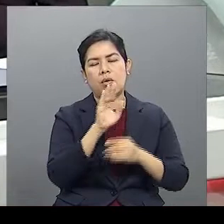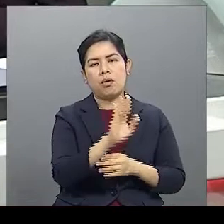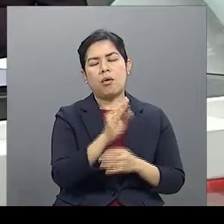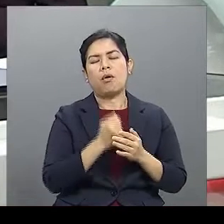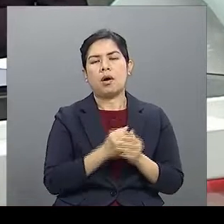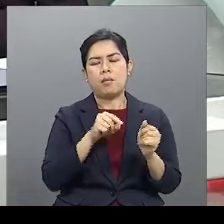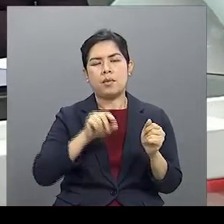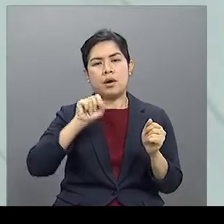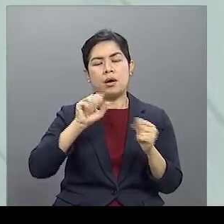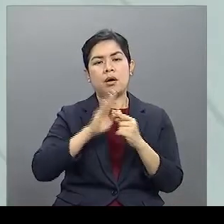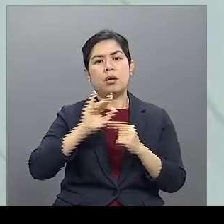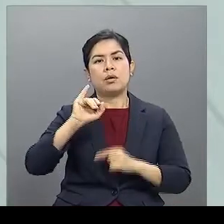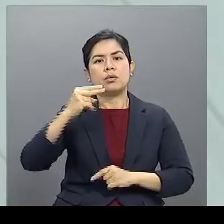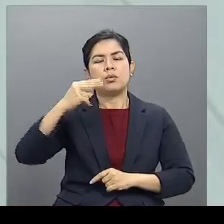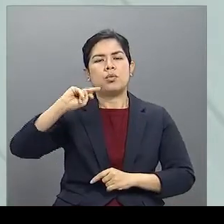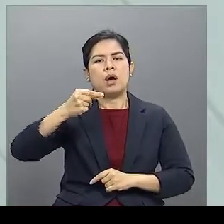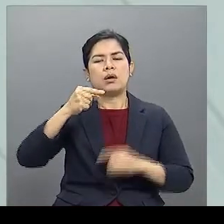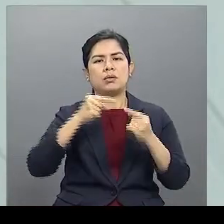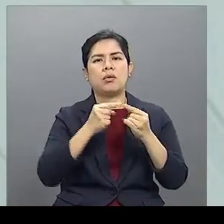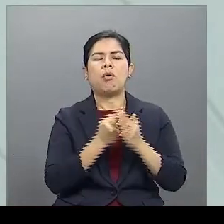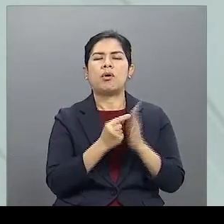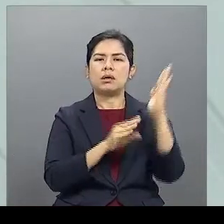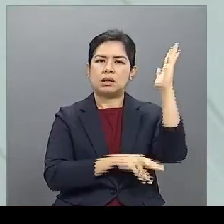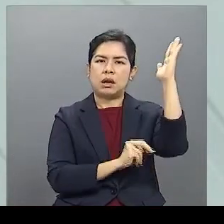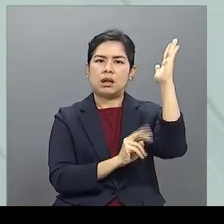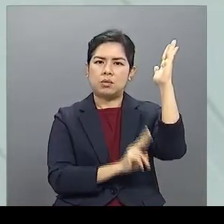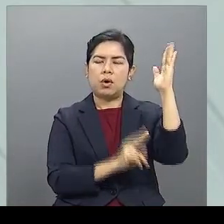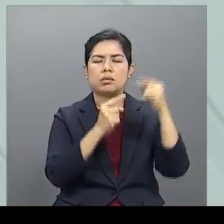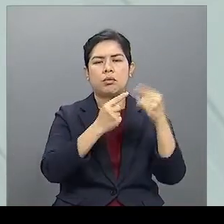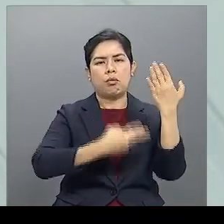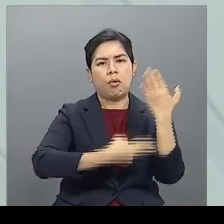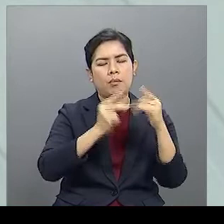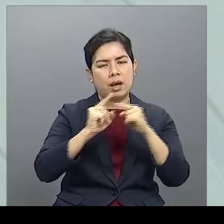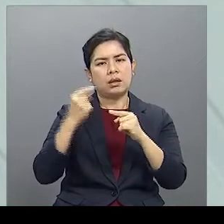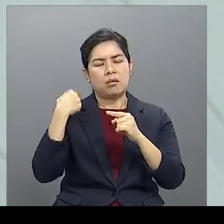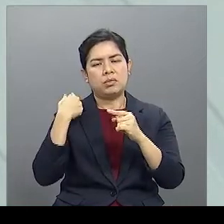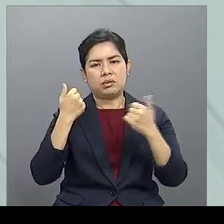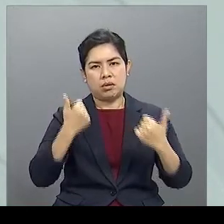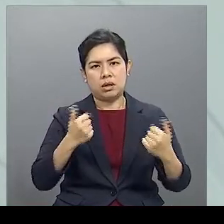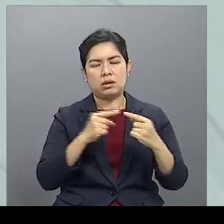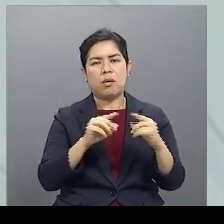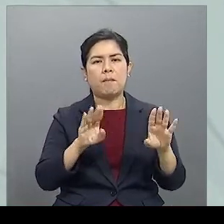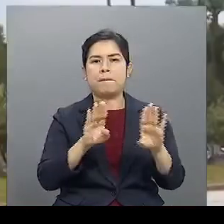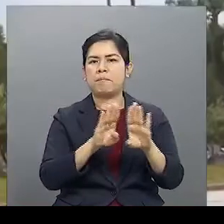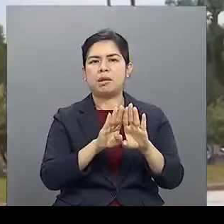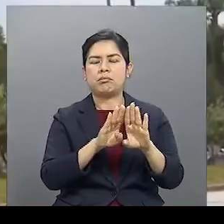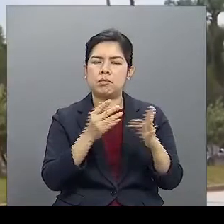ปิดตัวลงโดยเฉพาะผู้ประกอบการโรงแรมขนาดกลางแล้วก็ขนาดเล็กตอนนี้บางส่วนบอกว่าต้องย้ายถิ่นค่ะ